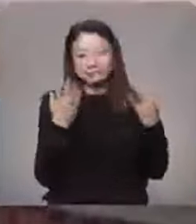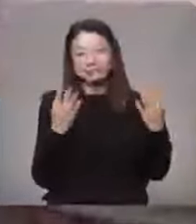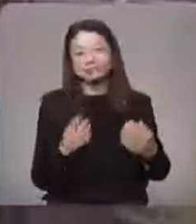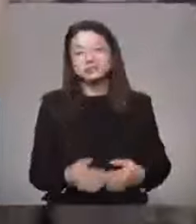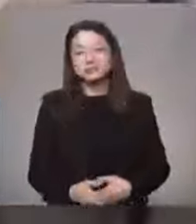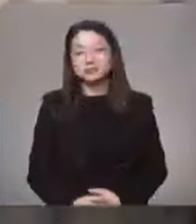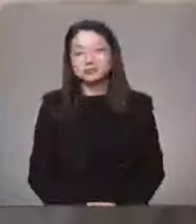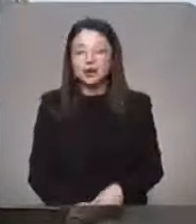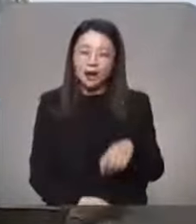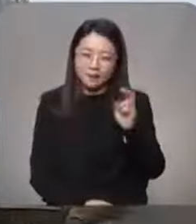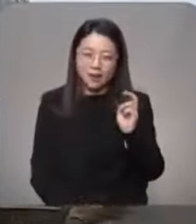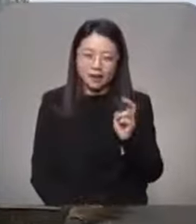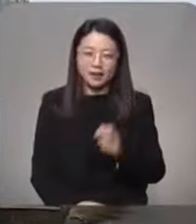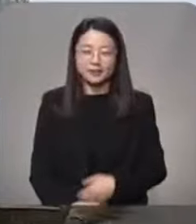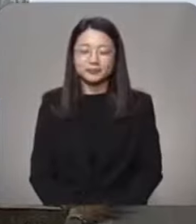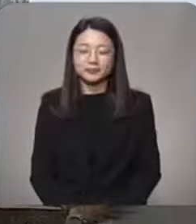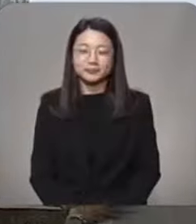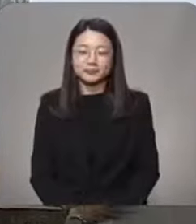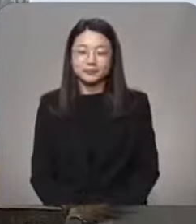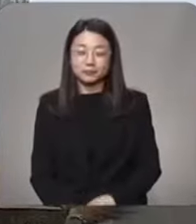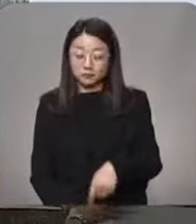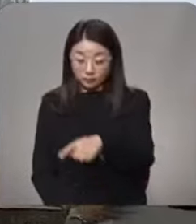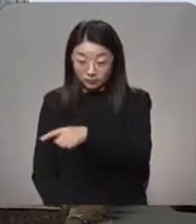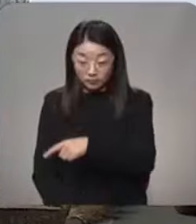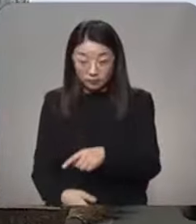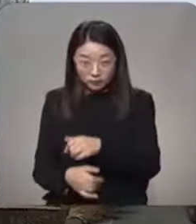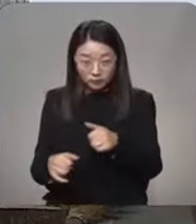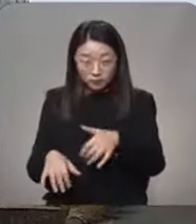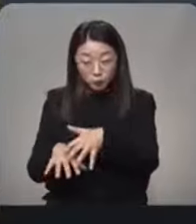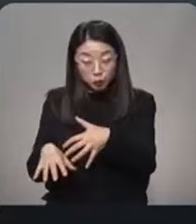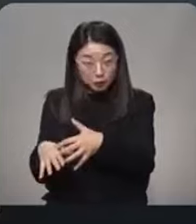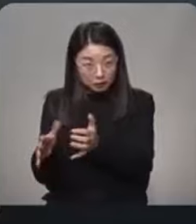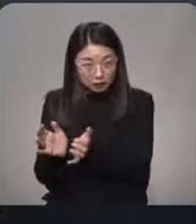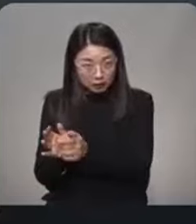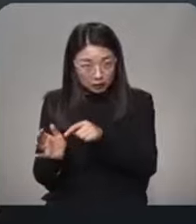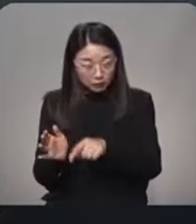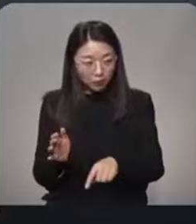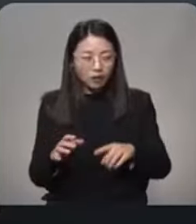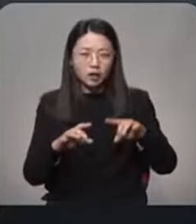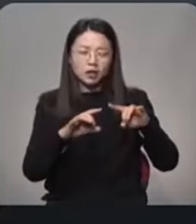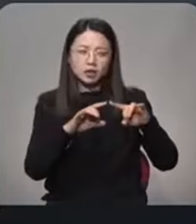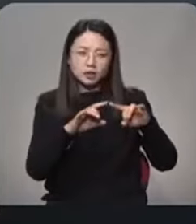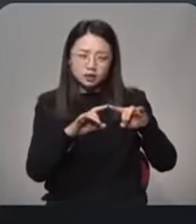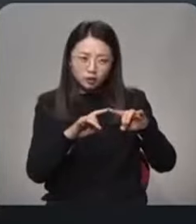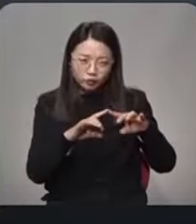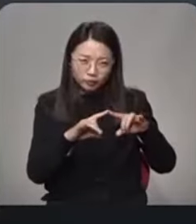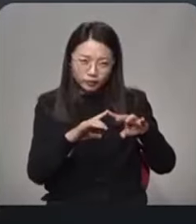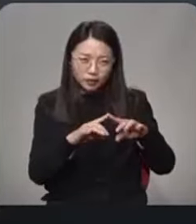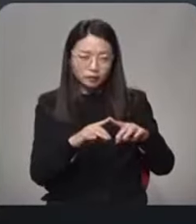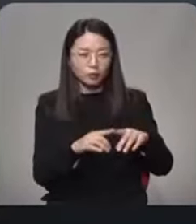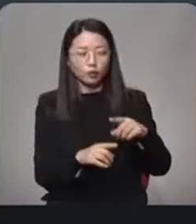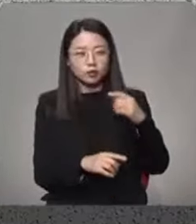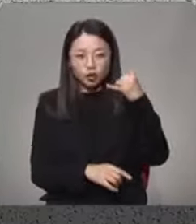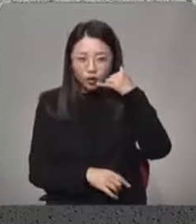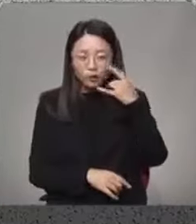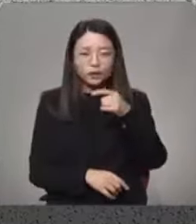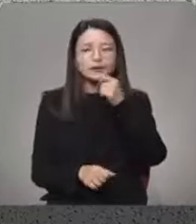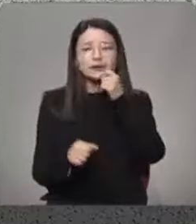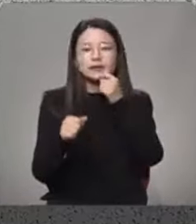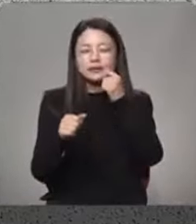사용한 걸로 추정되고 있습니다 이들에겐 범죄단체 조직과 전기통신금융사기의 혐의가